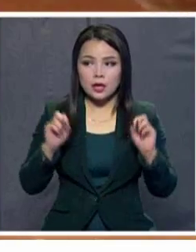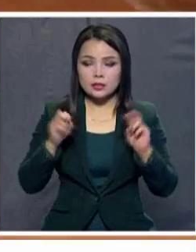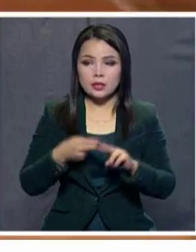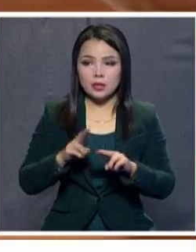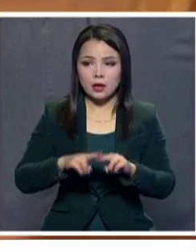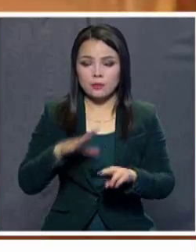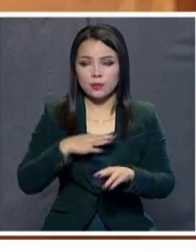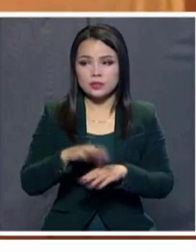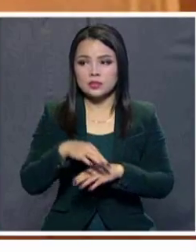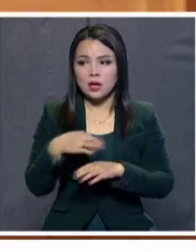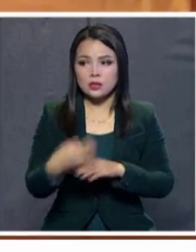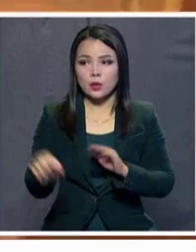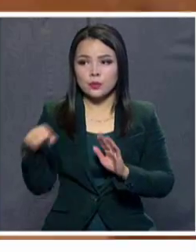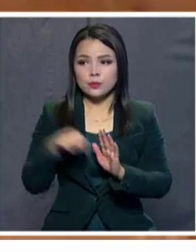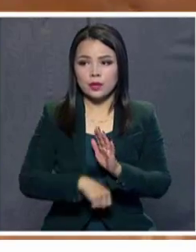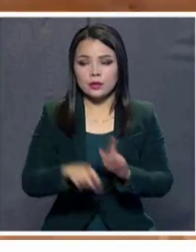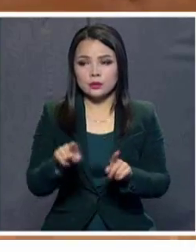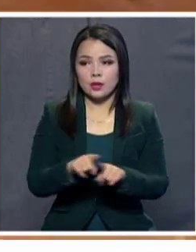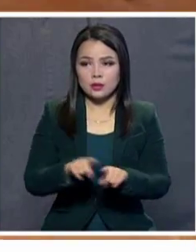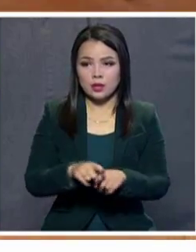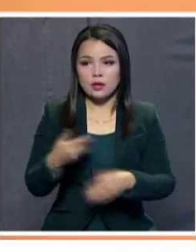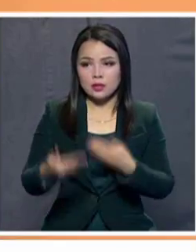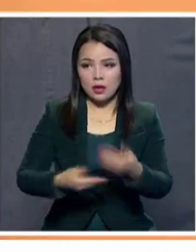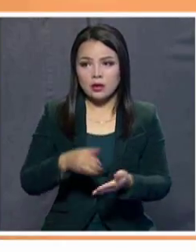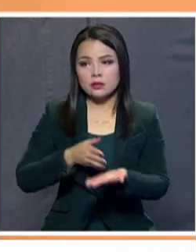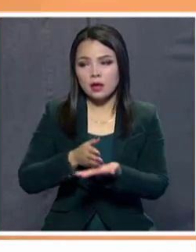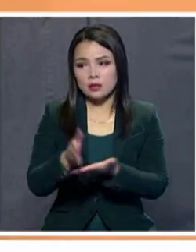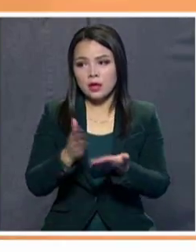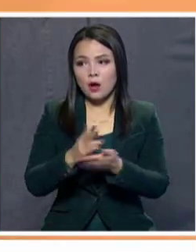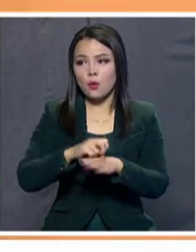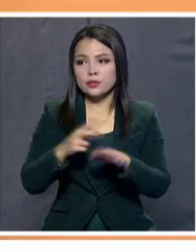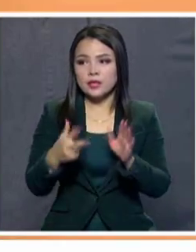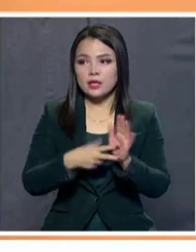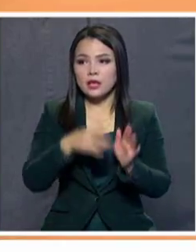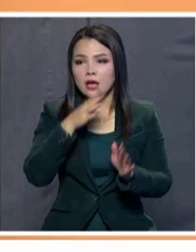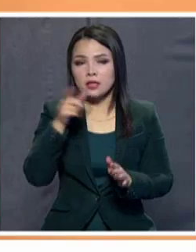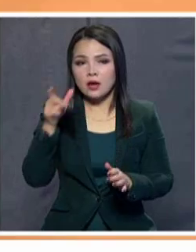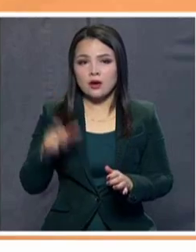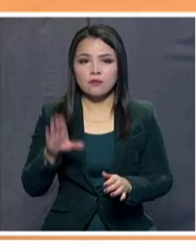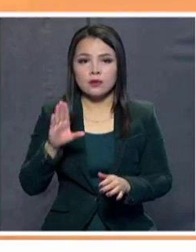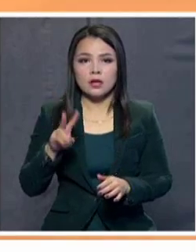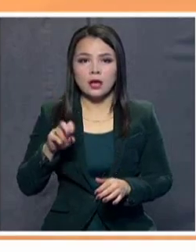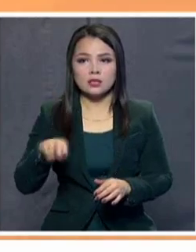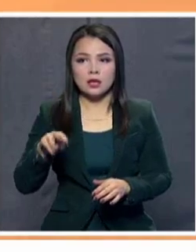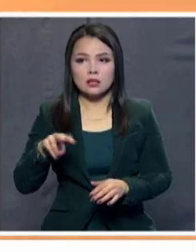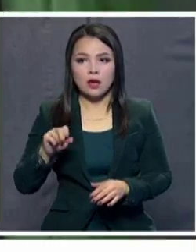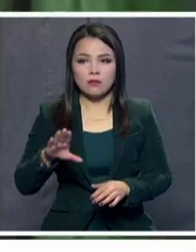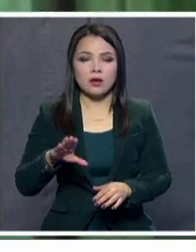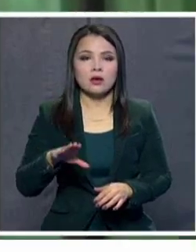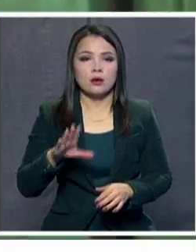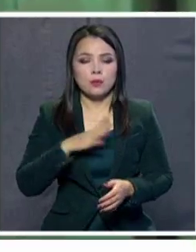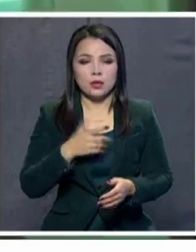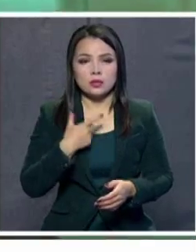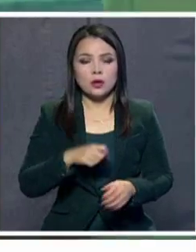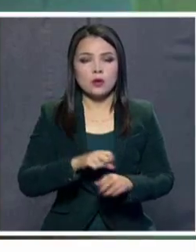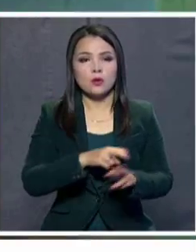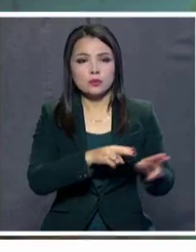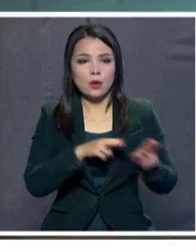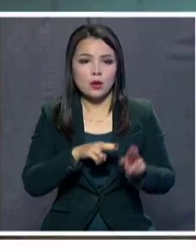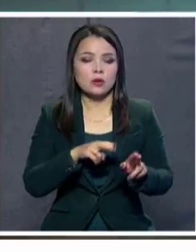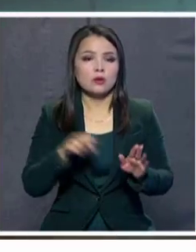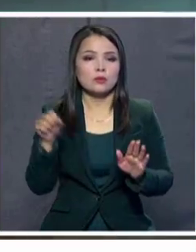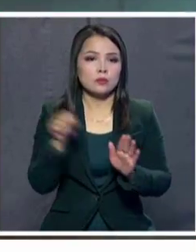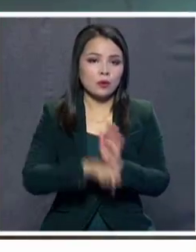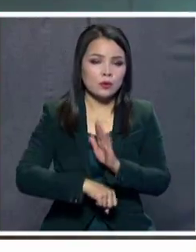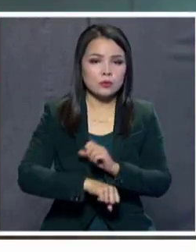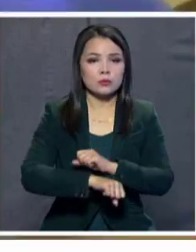күнгі қан төгіске дейін барған ізімен жүреді. Осы арқылы 18 жастағы Владислав Расликовтың неліктен оқ атып, жарылыс жасағанын